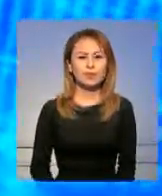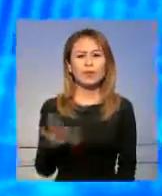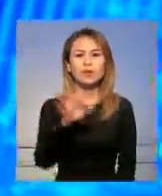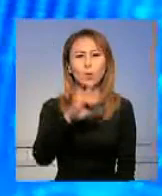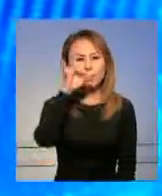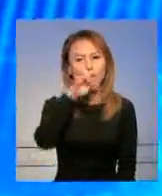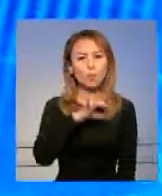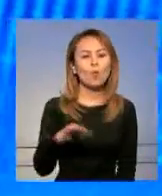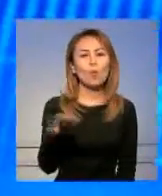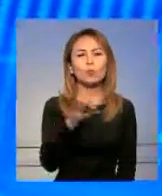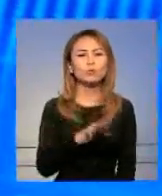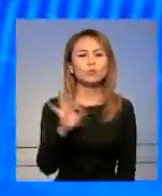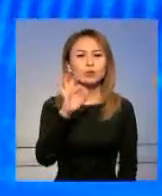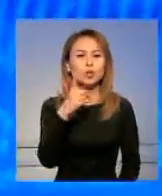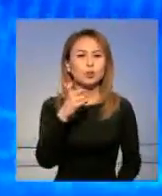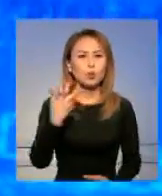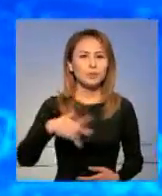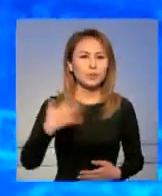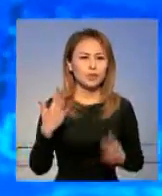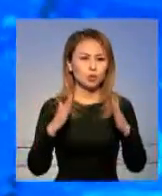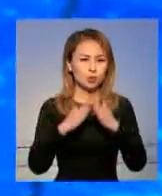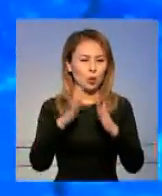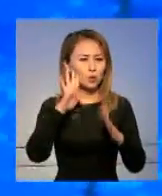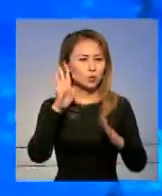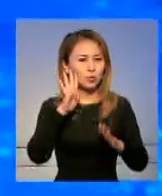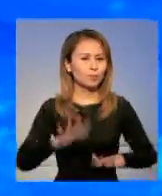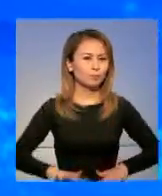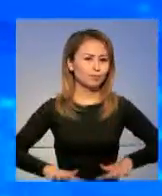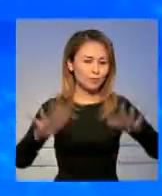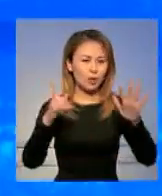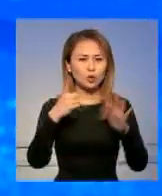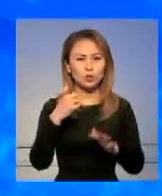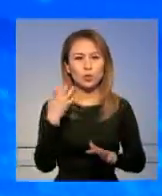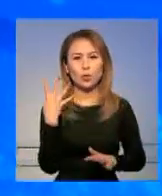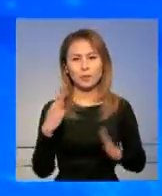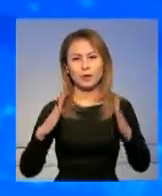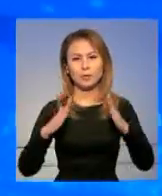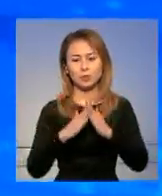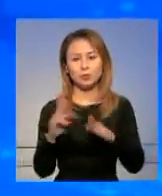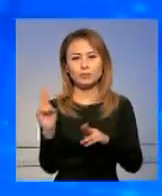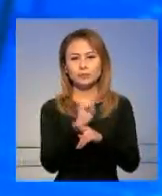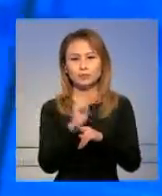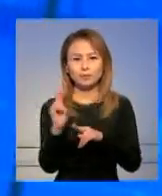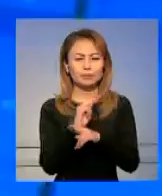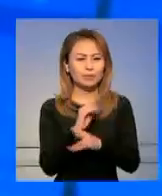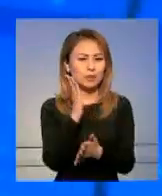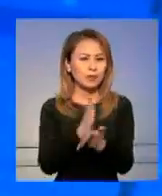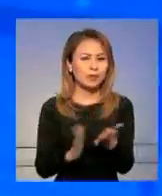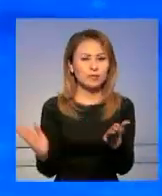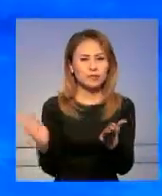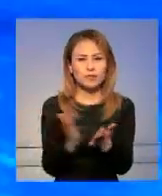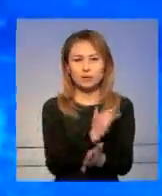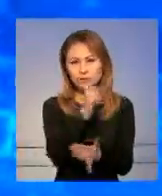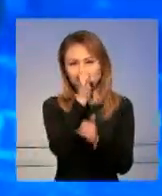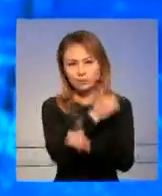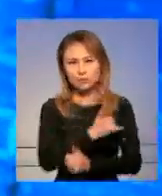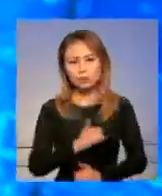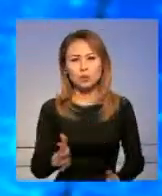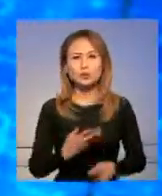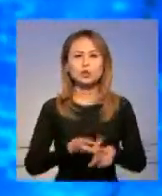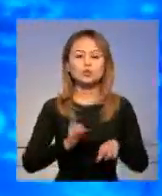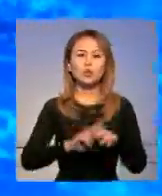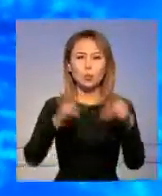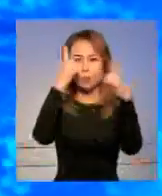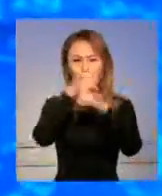Шығыс Қазақстан облысы бойынша 135 үй суда тұр. Мамандардың айтуынша 104 баспана жөндеуге мүлде жарамайды. Аймақта төтенше жағдай